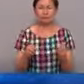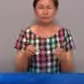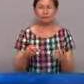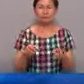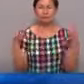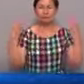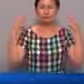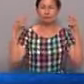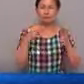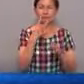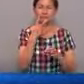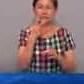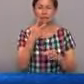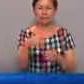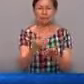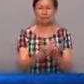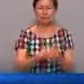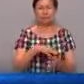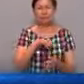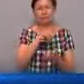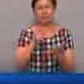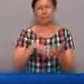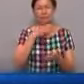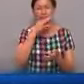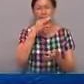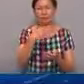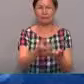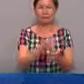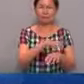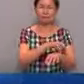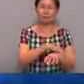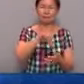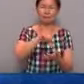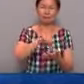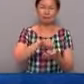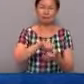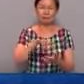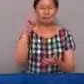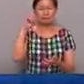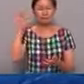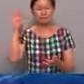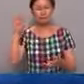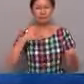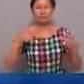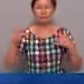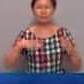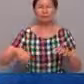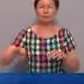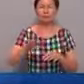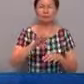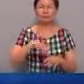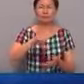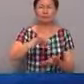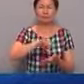творческий номер и интеллектуальный этап «Вопрос-ответ». В составе жюри присутствовали видные деятели искусства области, представители